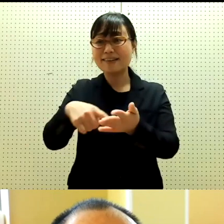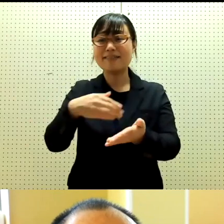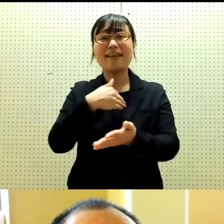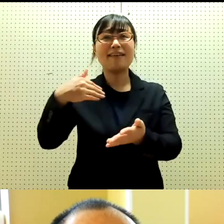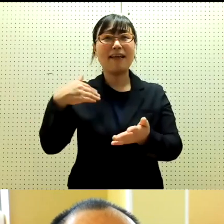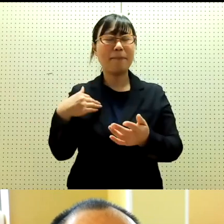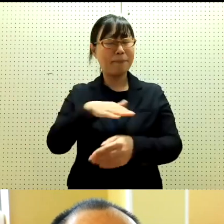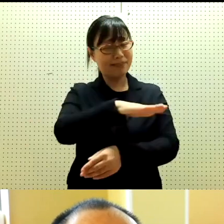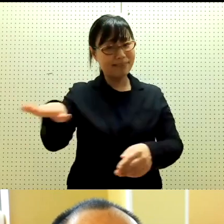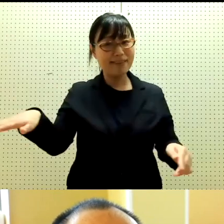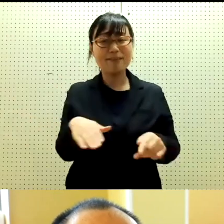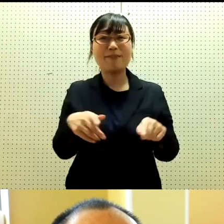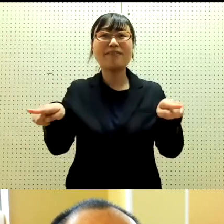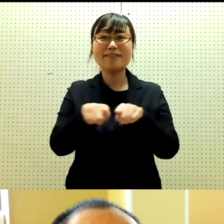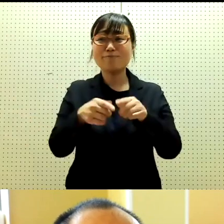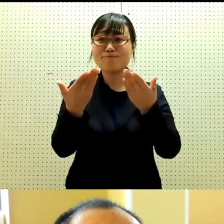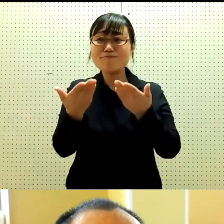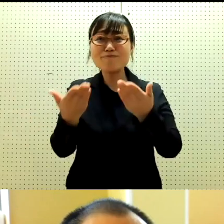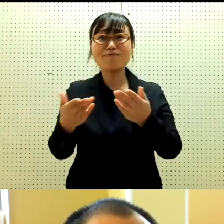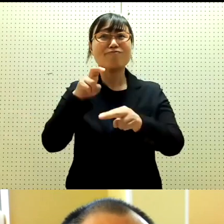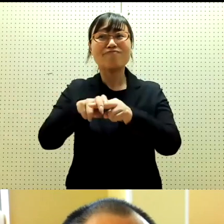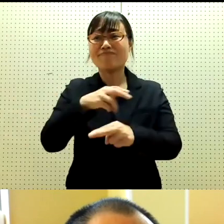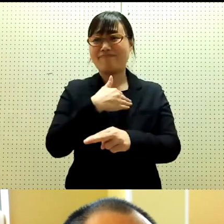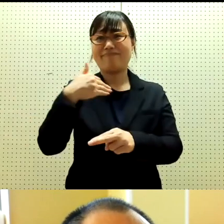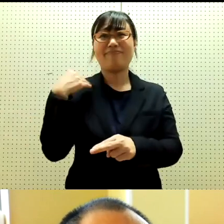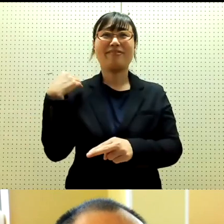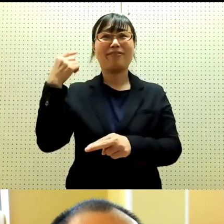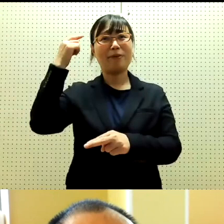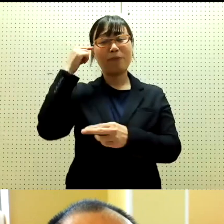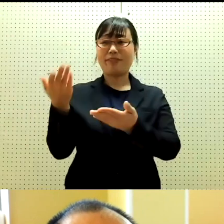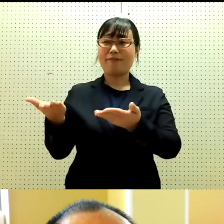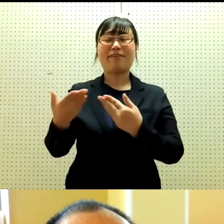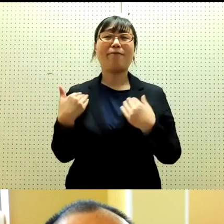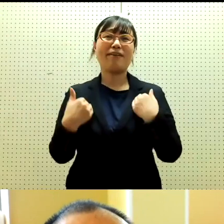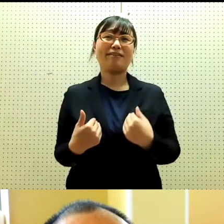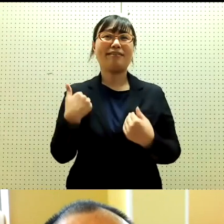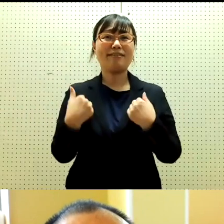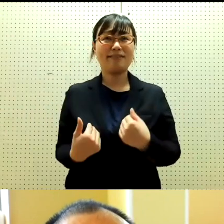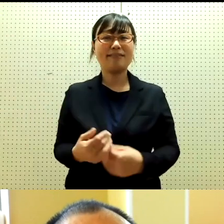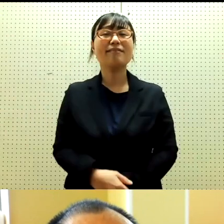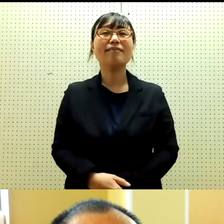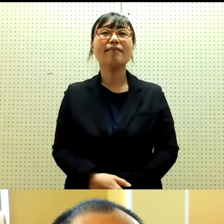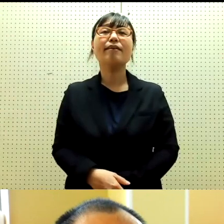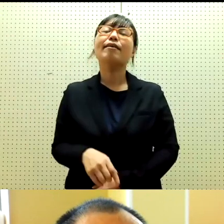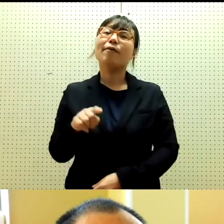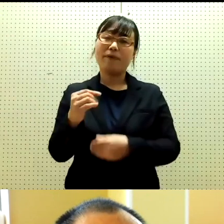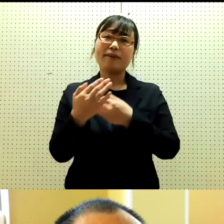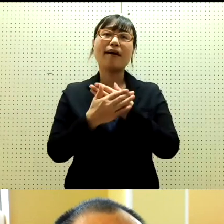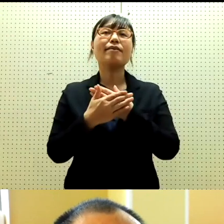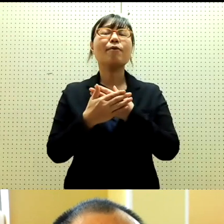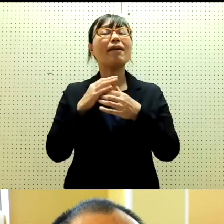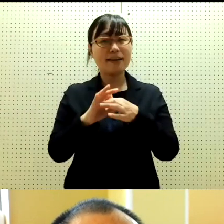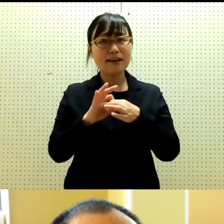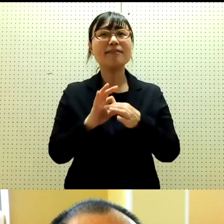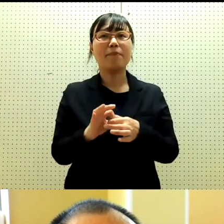結構救いになるかなと思うんです よね。そうですね、 はい、この辺に関してもですね、まあ、普通